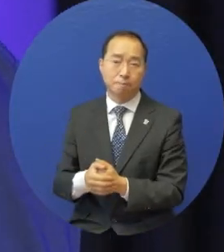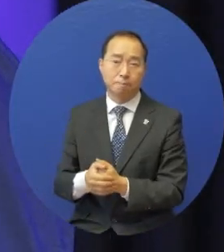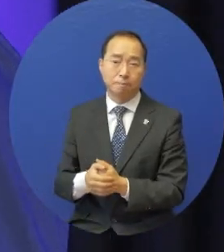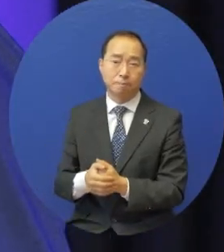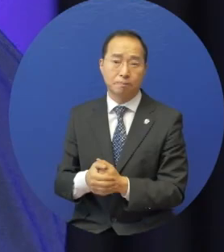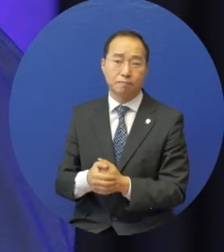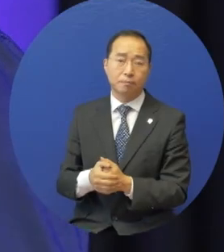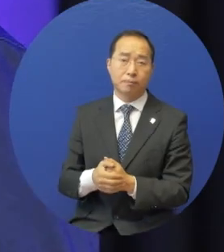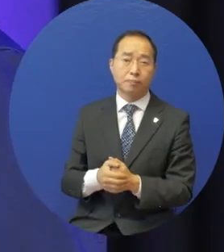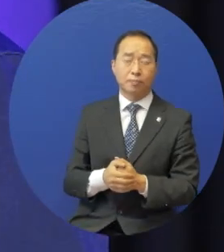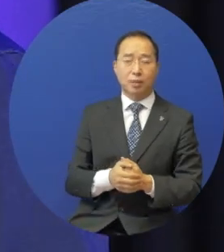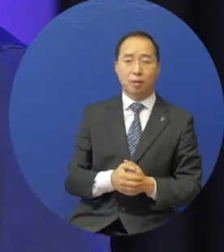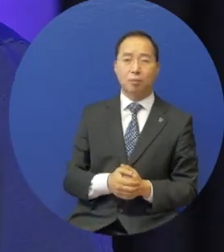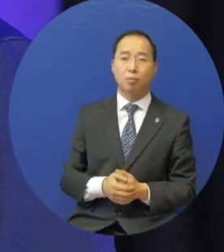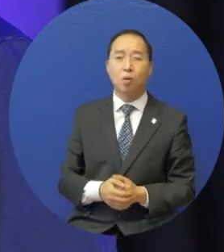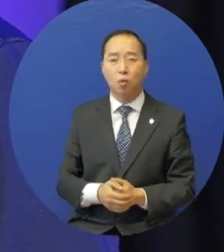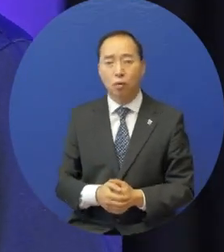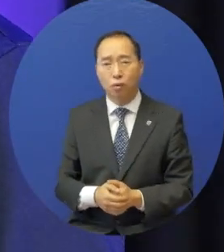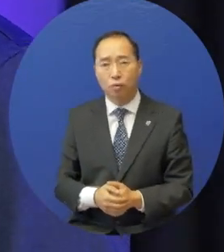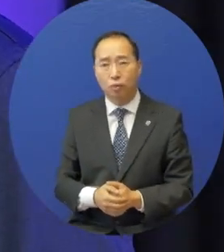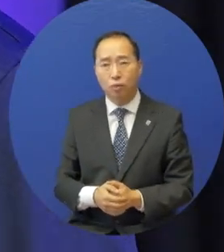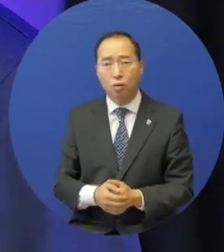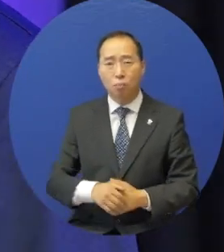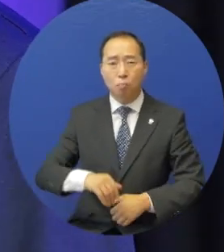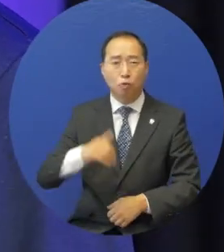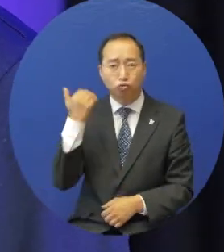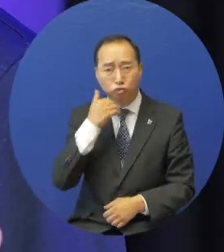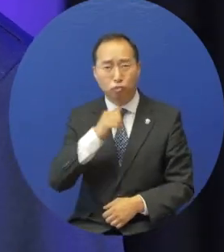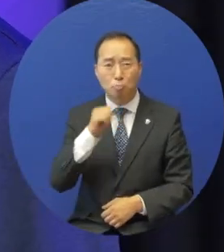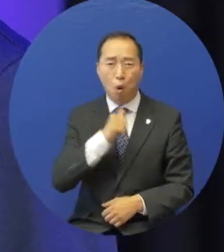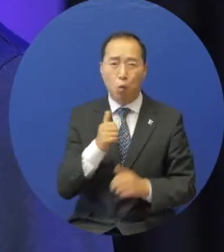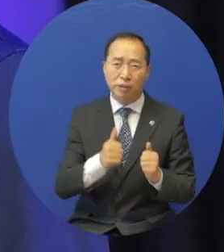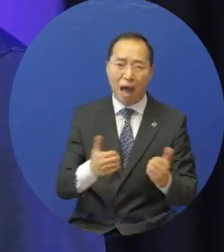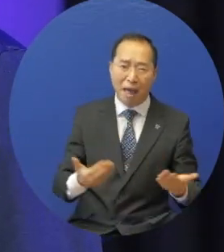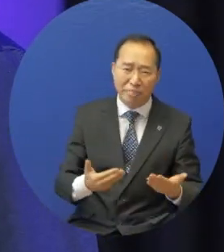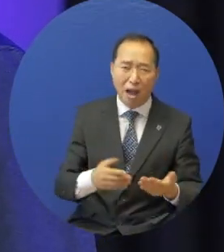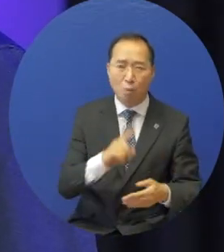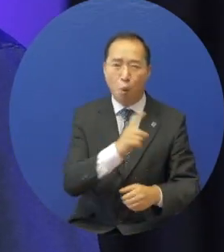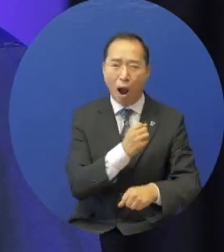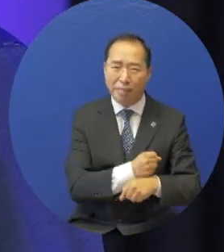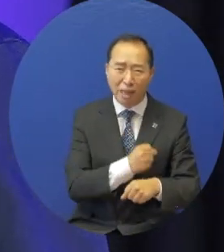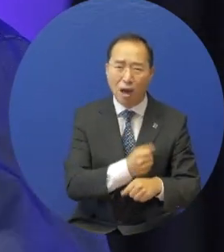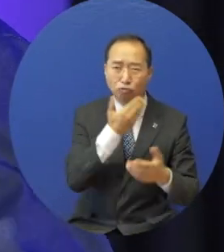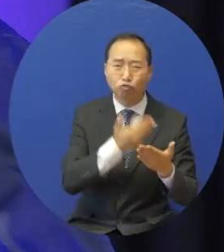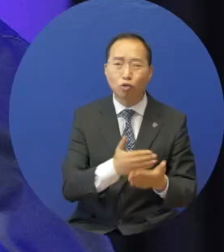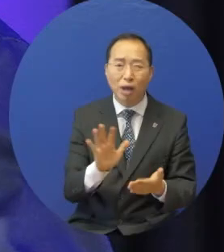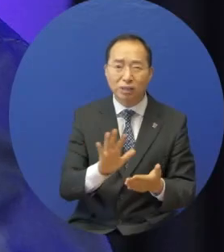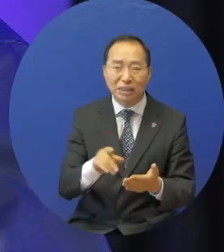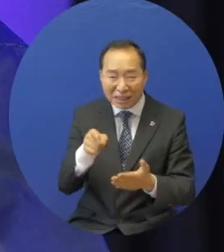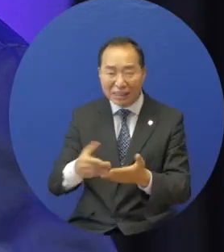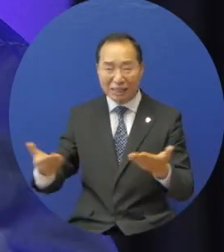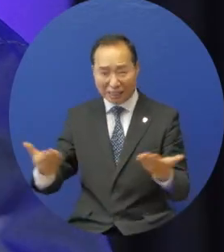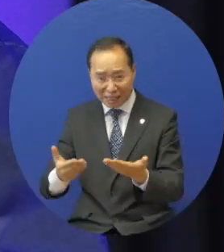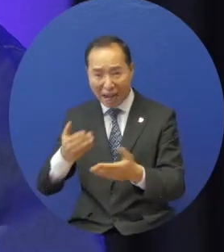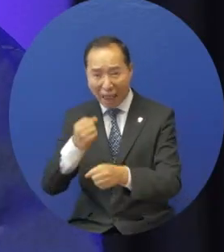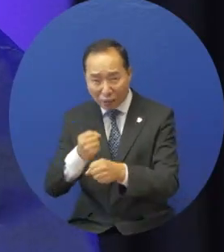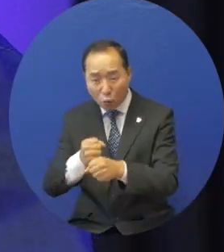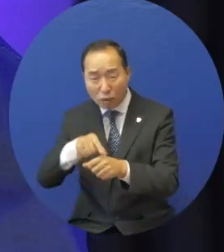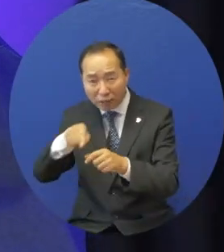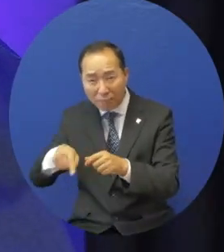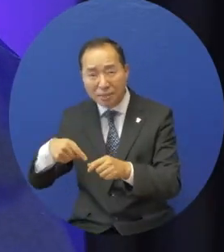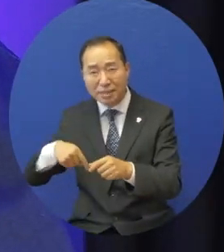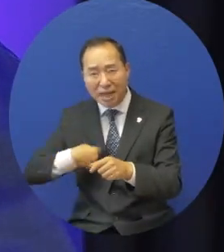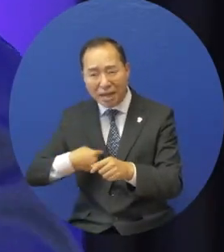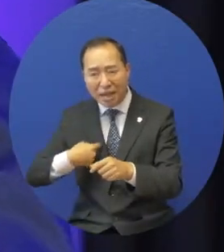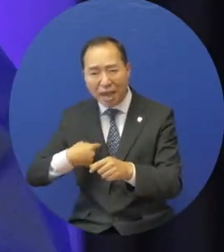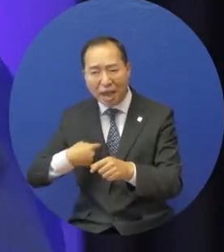그러니까 의사를 한다, 변호사를 한다, 혹은 뭐 무엇을 한다, 이것이 중요한 것이 아니고요. 어떤 것을 하더라도 그 속에서